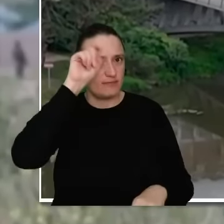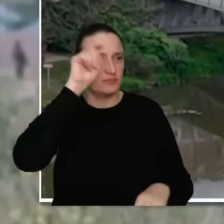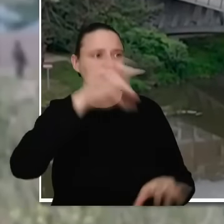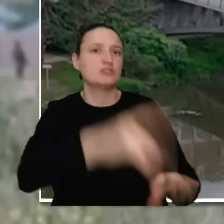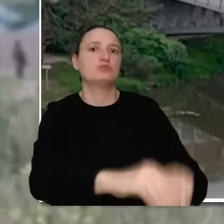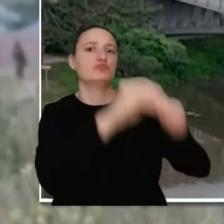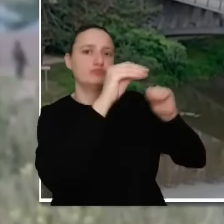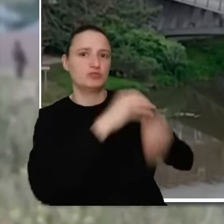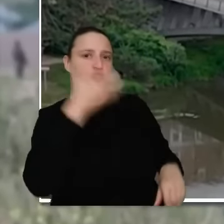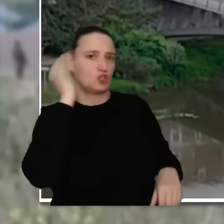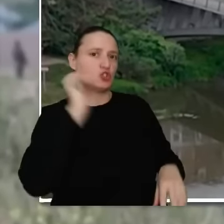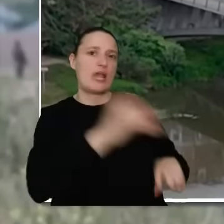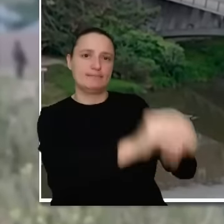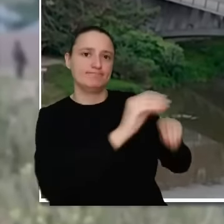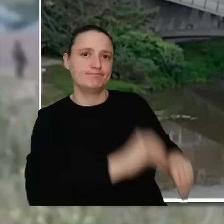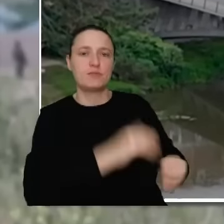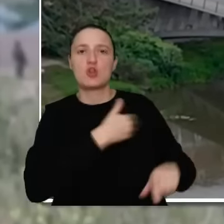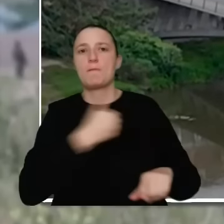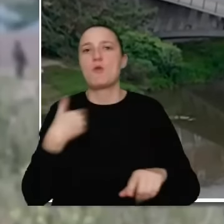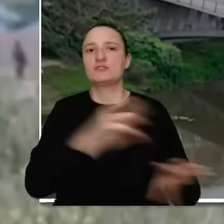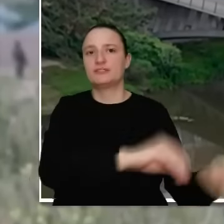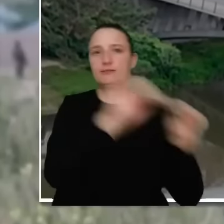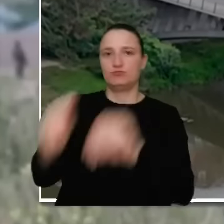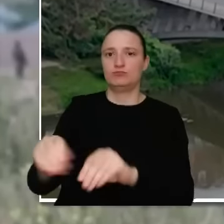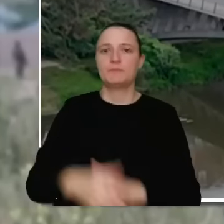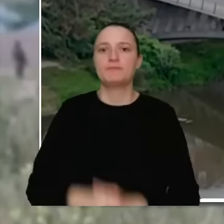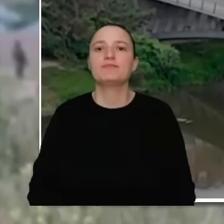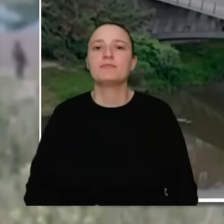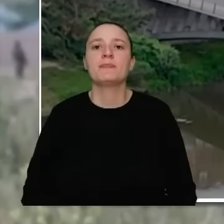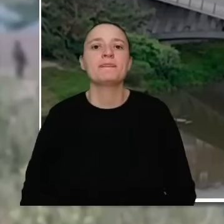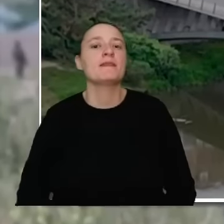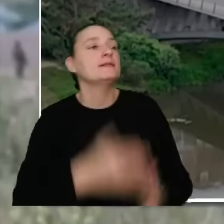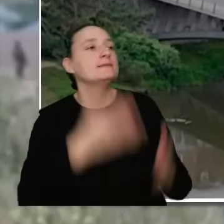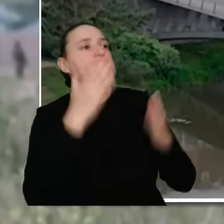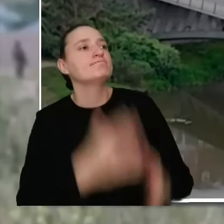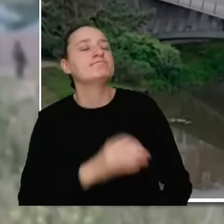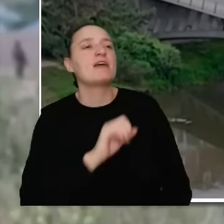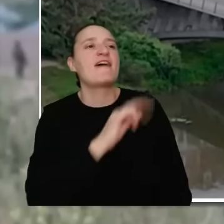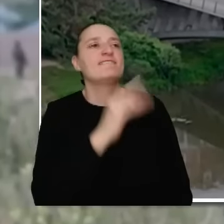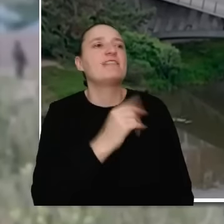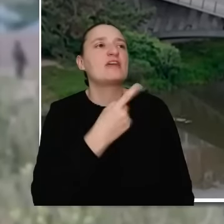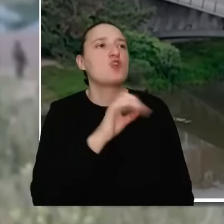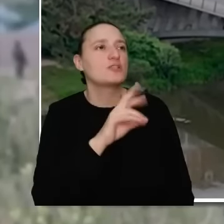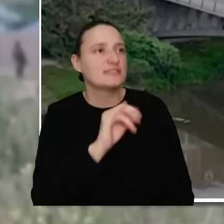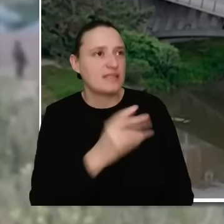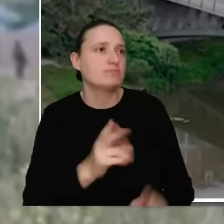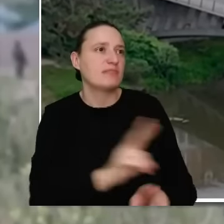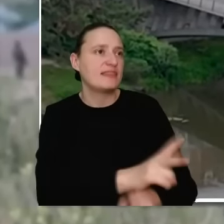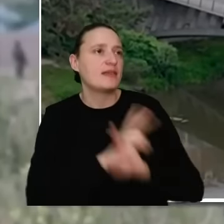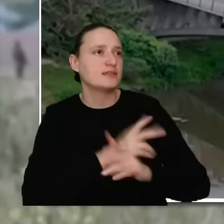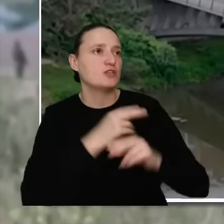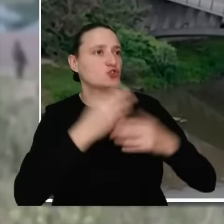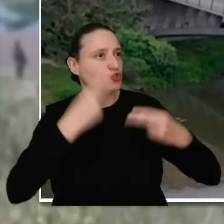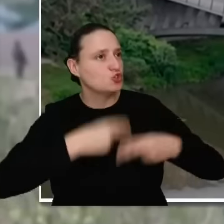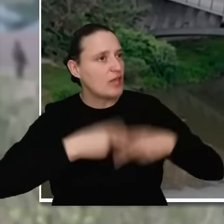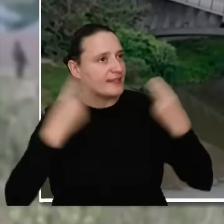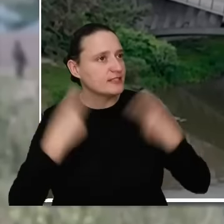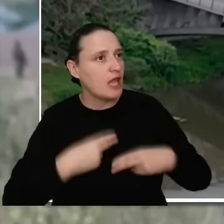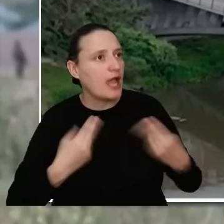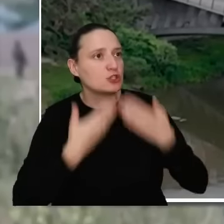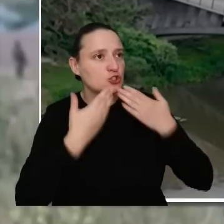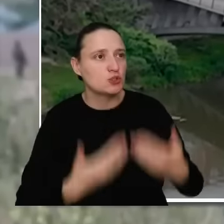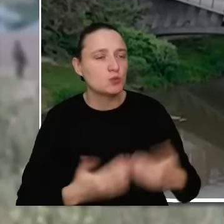Czech. Aleksandra Fedorska, niezależna dziennikarka. Szanowni Państwo, pozostajemy tutaj w pasie przygranicznym. Będziemy rozmawiać